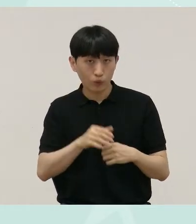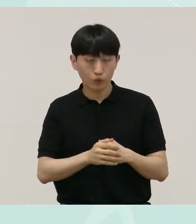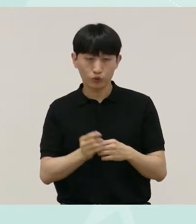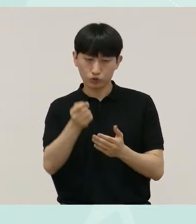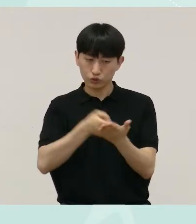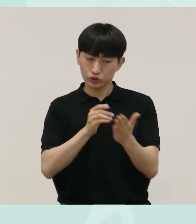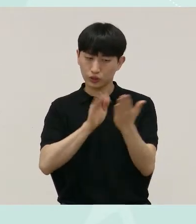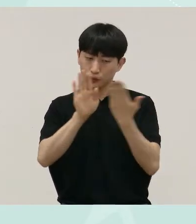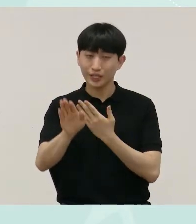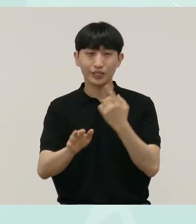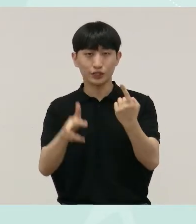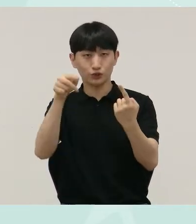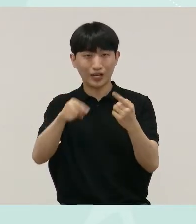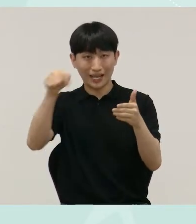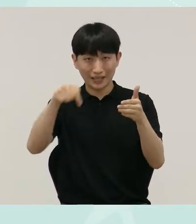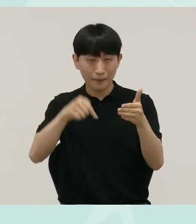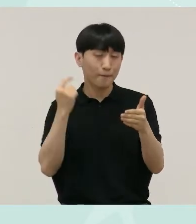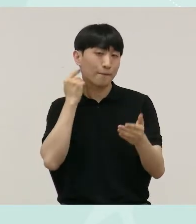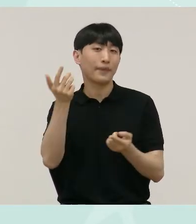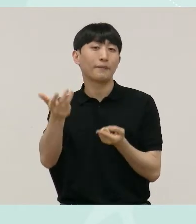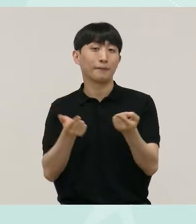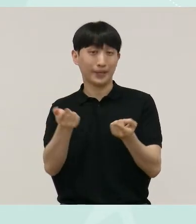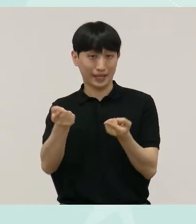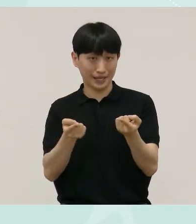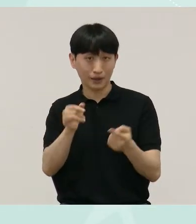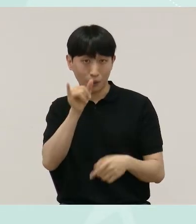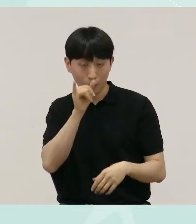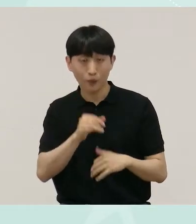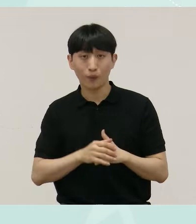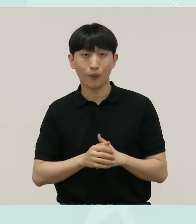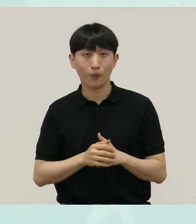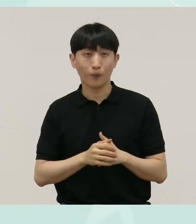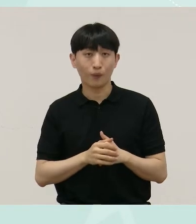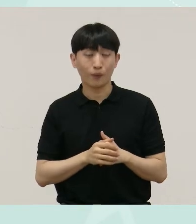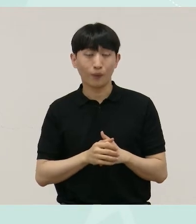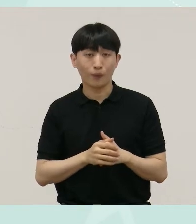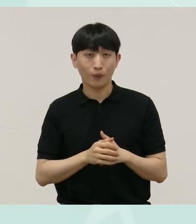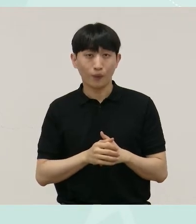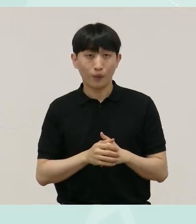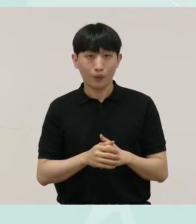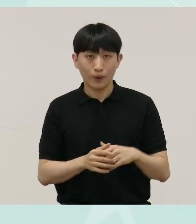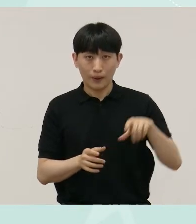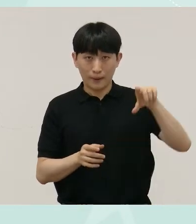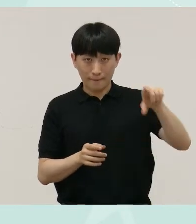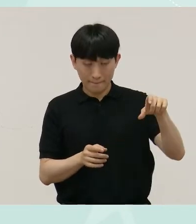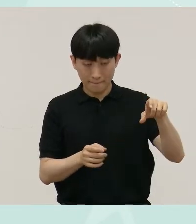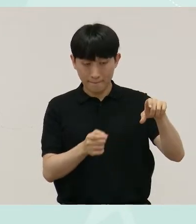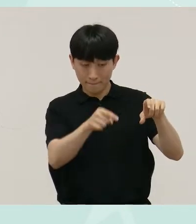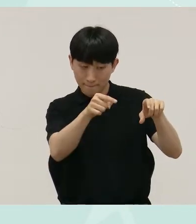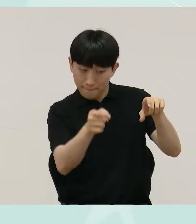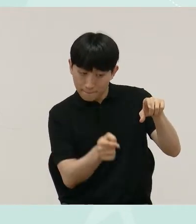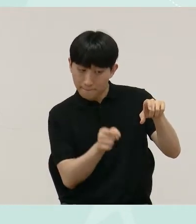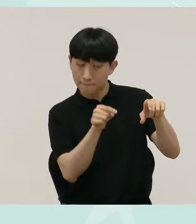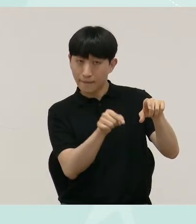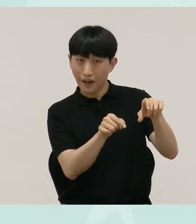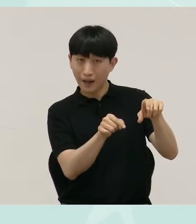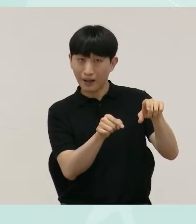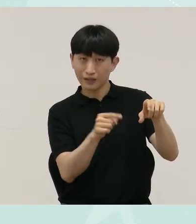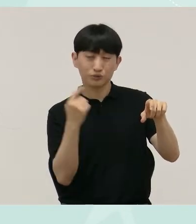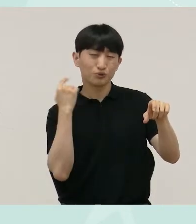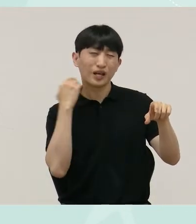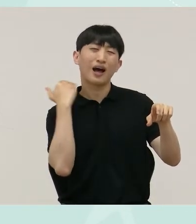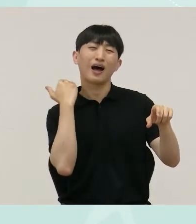조기 매핑을 이제 하는데요. 절개선 고객 매핑을 할 때쯤 됐을 때 이렇게 이제 절개선 부분도 거의 뒤쪽에서 보이지 않기